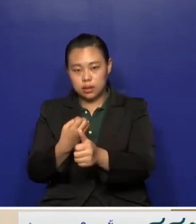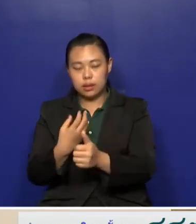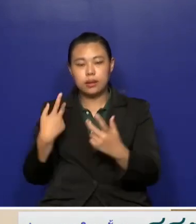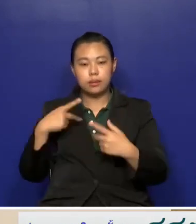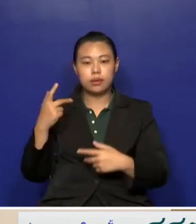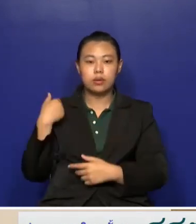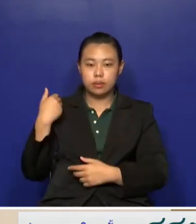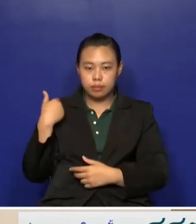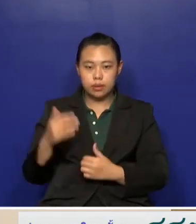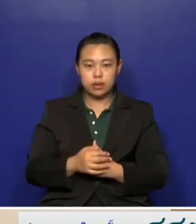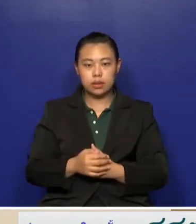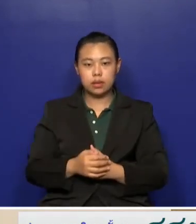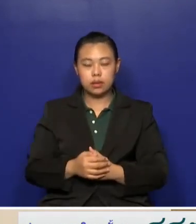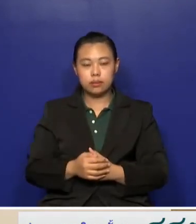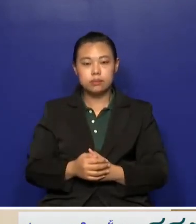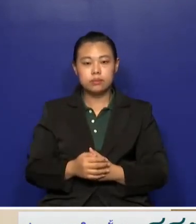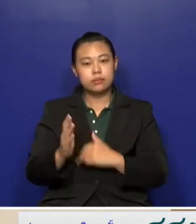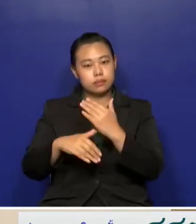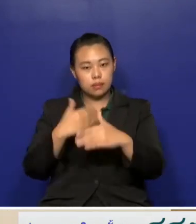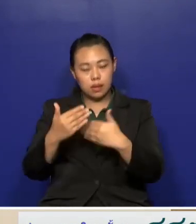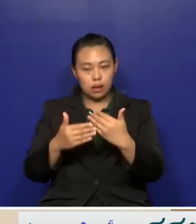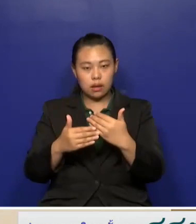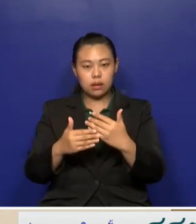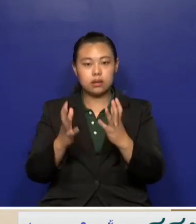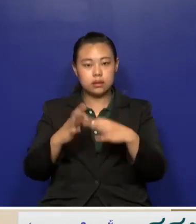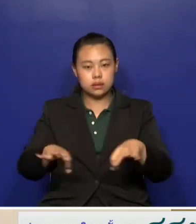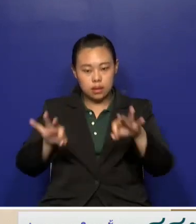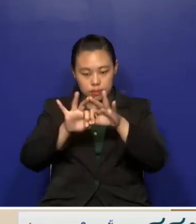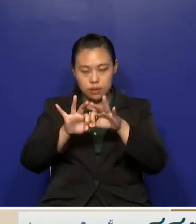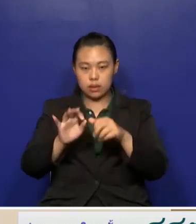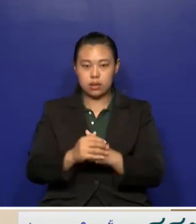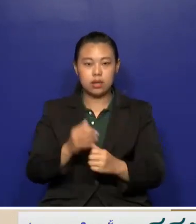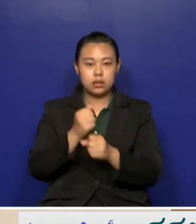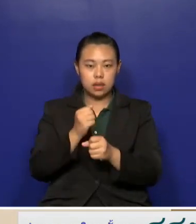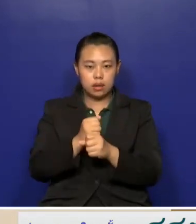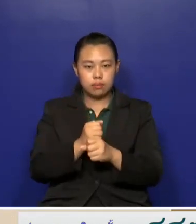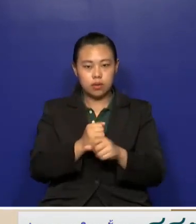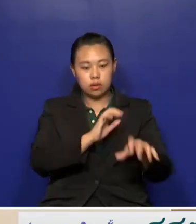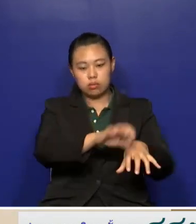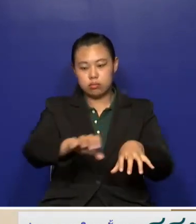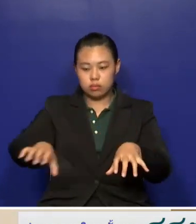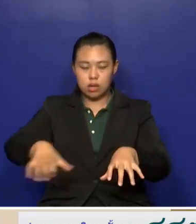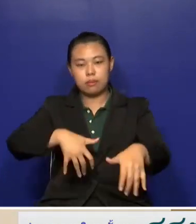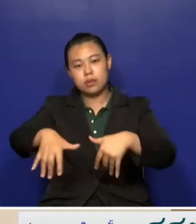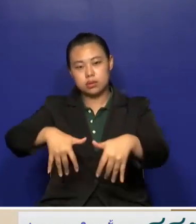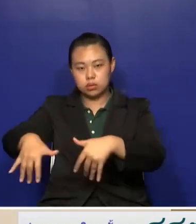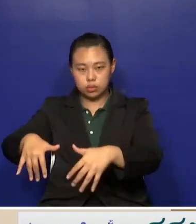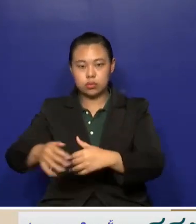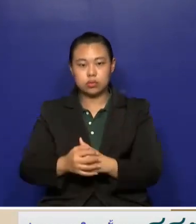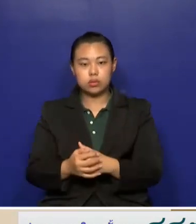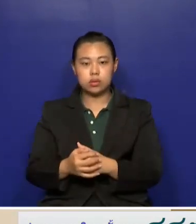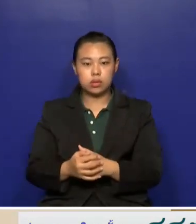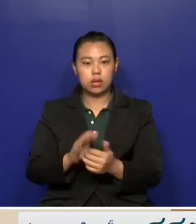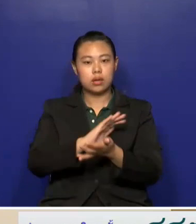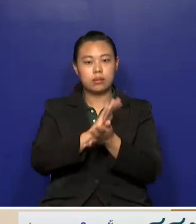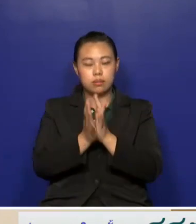ยเฉพาะเรื่องของการขับเคลื่อนที่จะต้องให้ความสำคัญกับการทำงานในระดับพื้นที่นะครับที่ต้องเชื่อมโยงกับประชาชนและการปฏิรูปที่จะต้อง